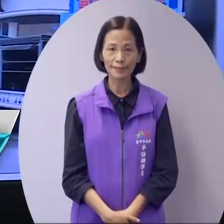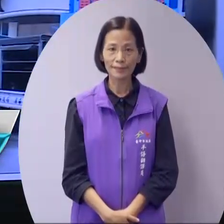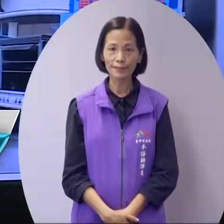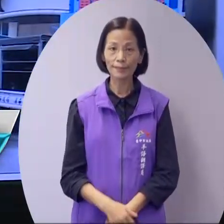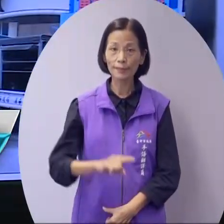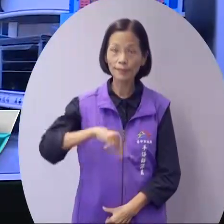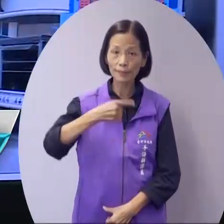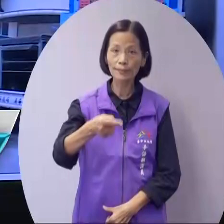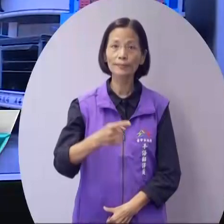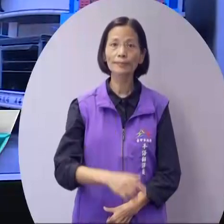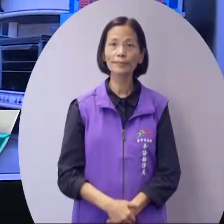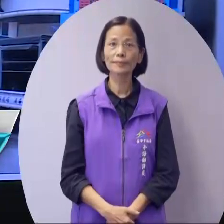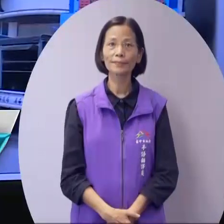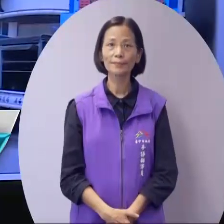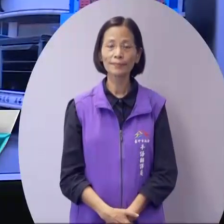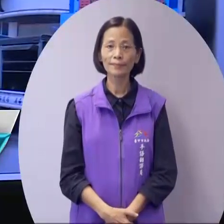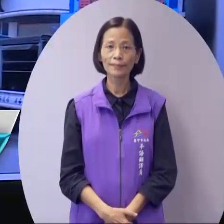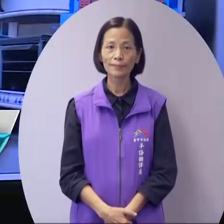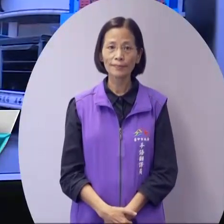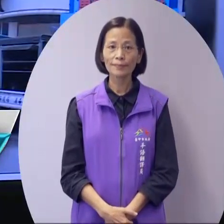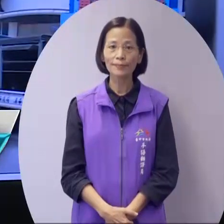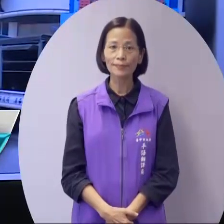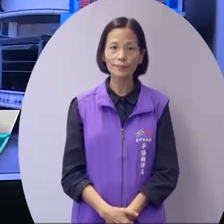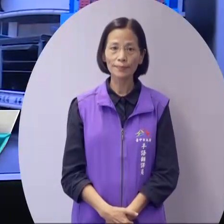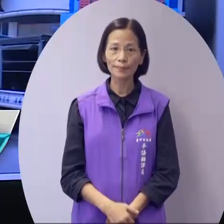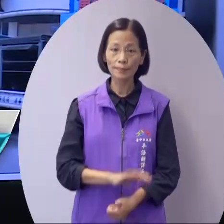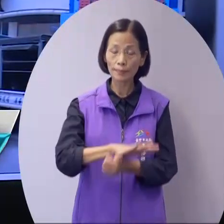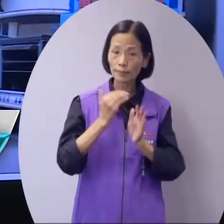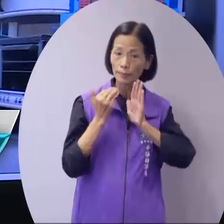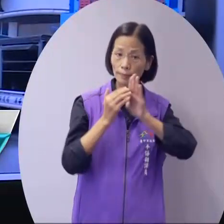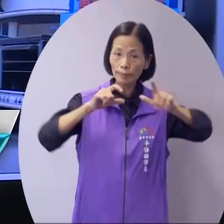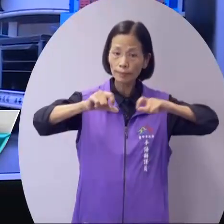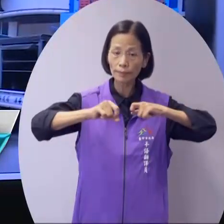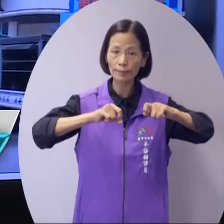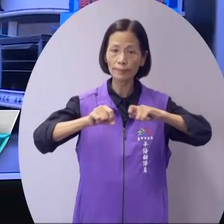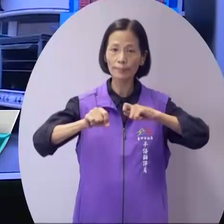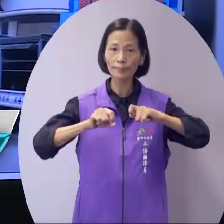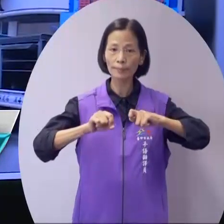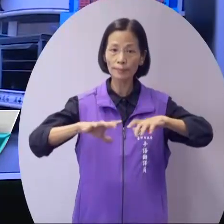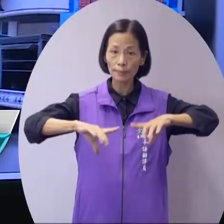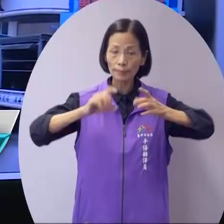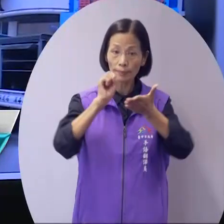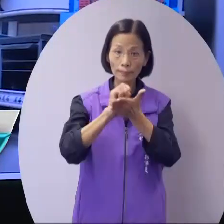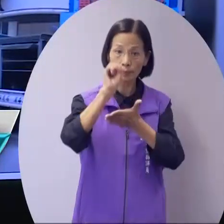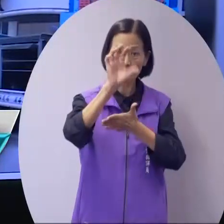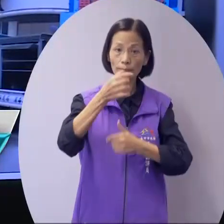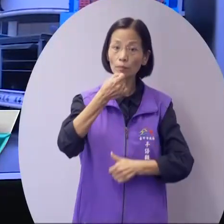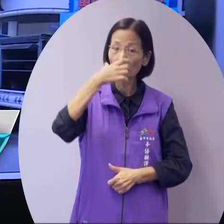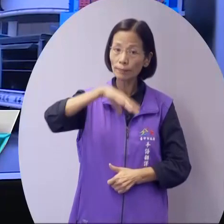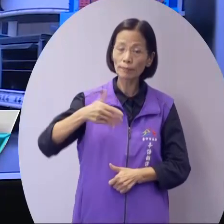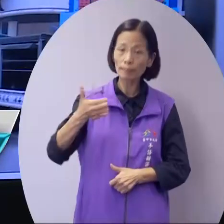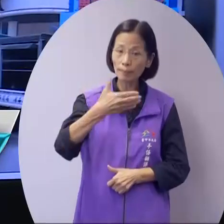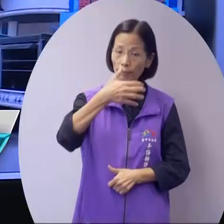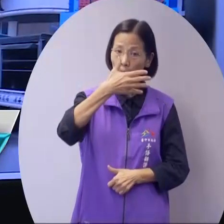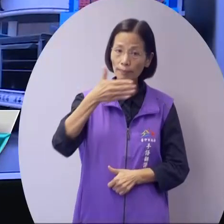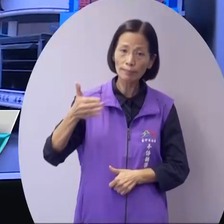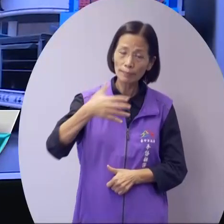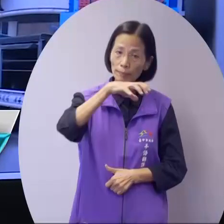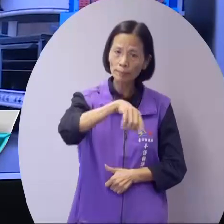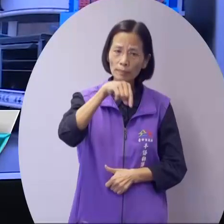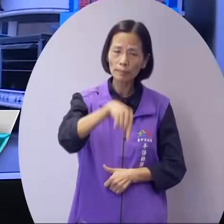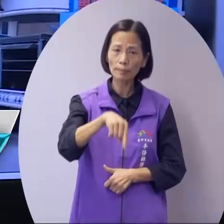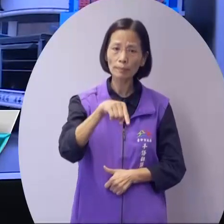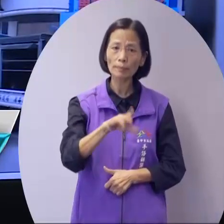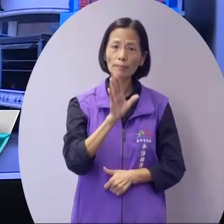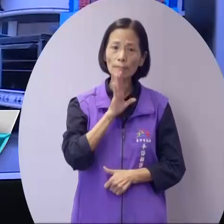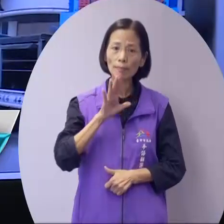下一页。那防疫措施部分，首先报告无期渔港的部分，因为无期渔